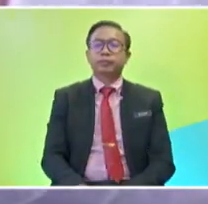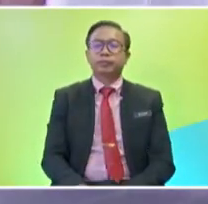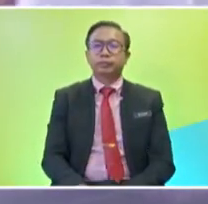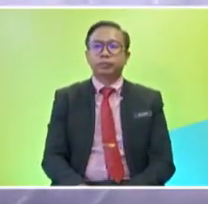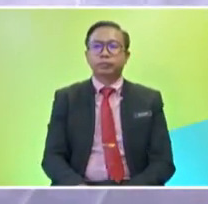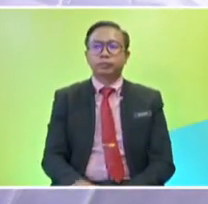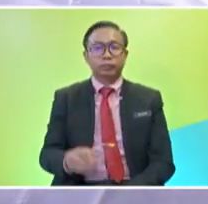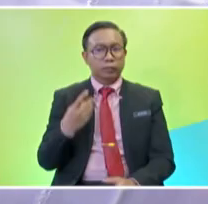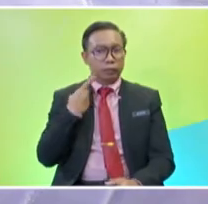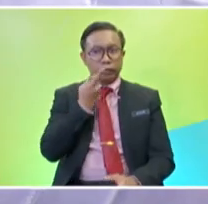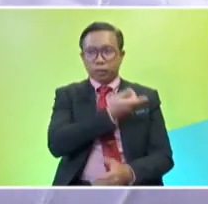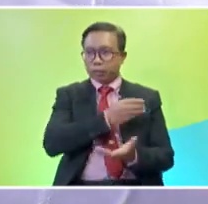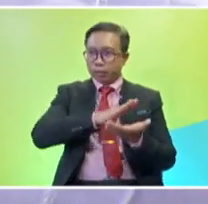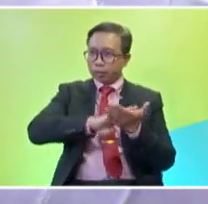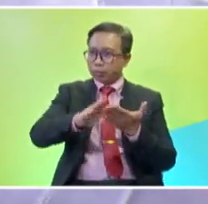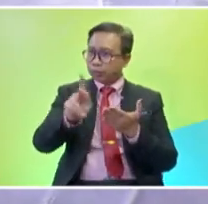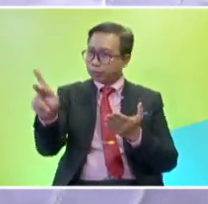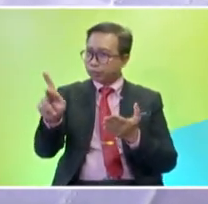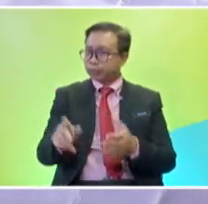kita bersihkan